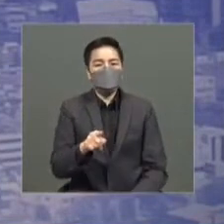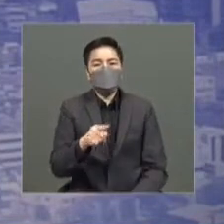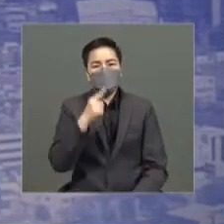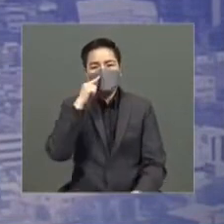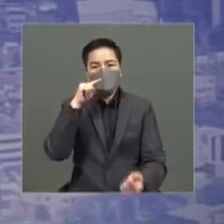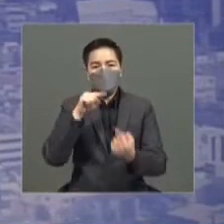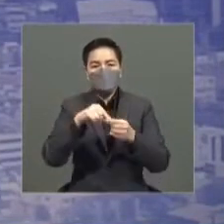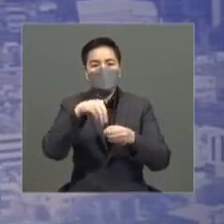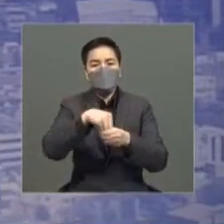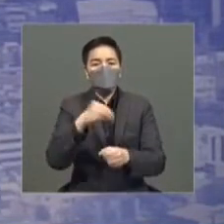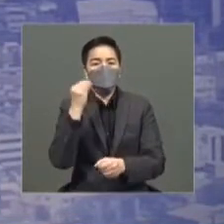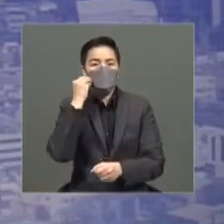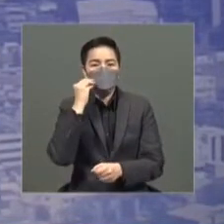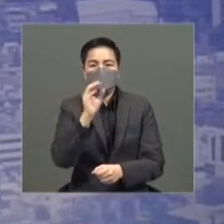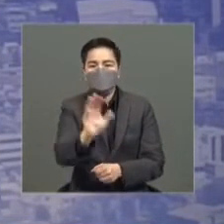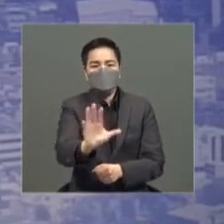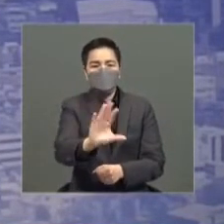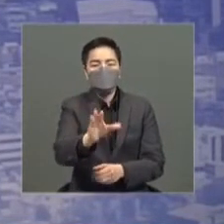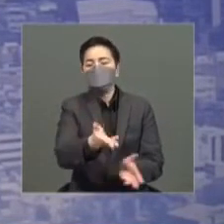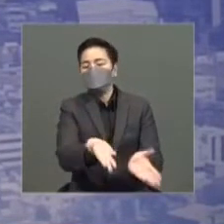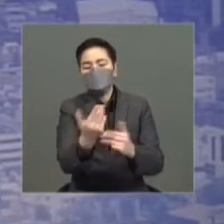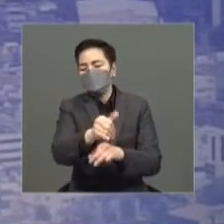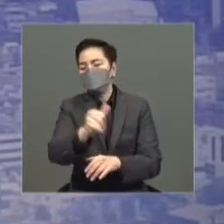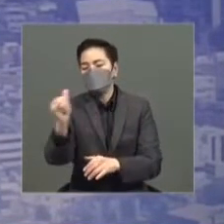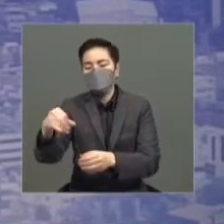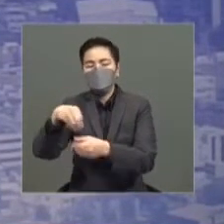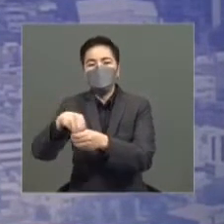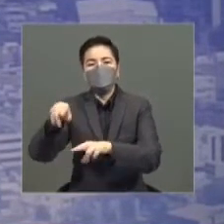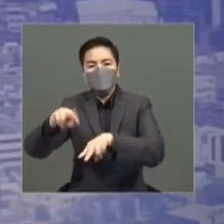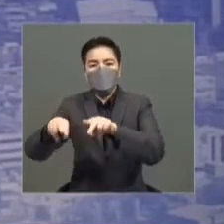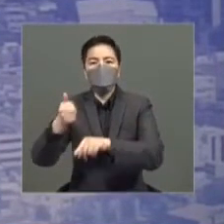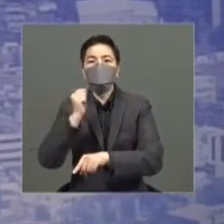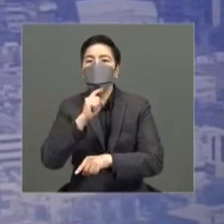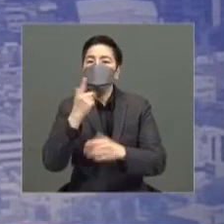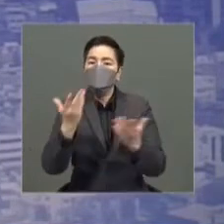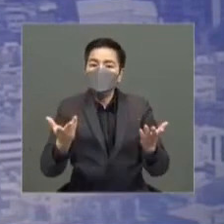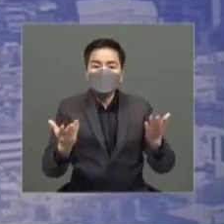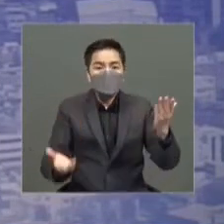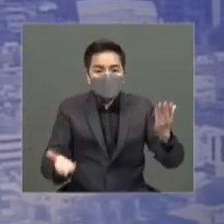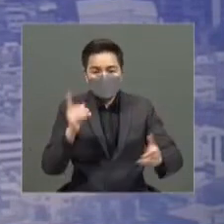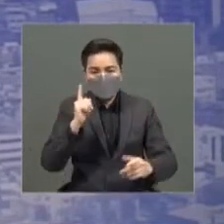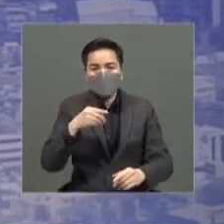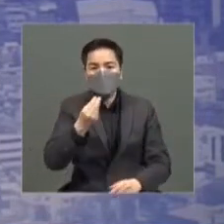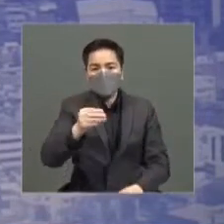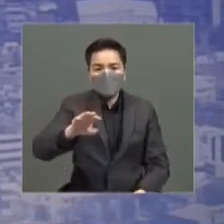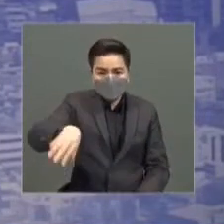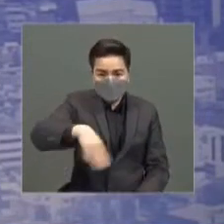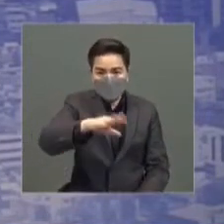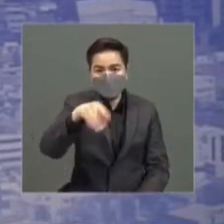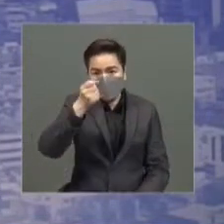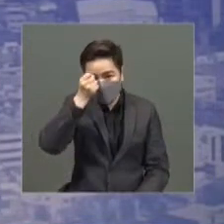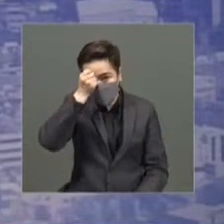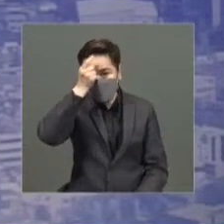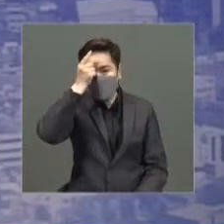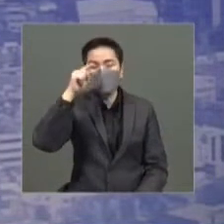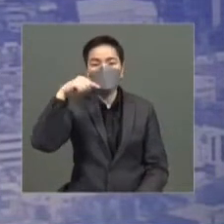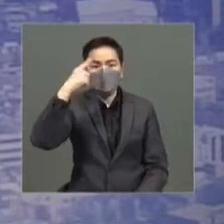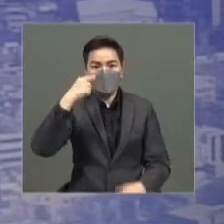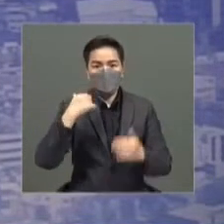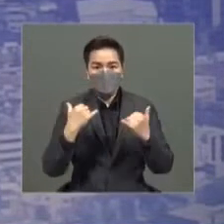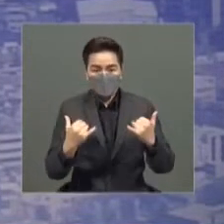ไม่เหมาะที่จะเป็นผู้ที่ดูแลในระบบ Home Isolation อันนี้ก็ต้องทำความเข้าใจกับพี่น้องประชาชนด้วยนะ